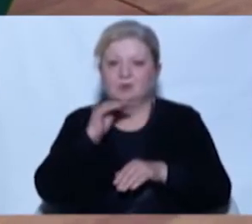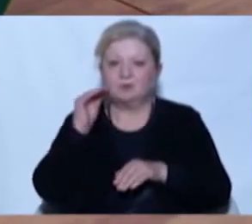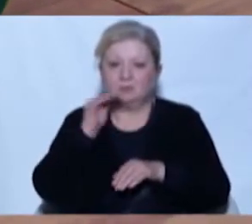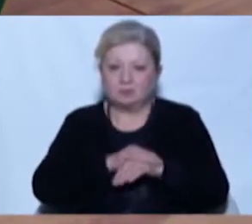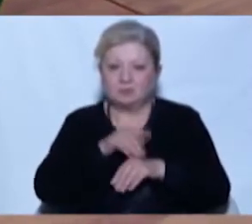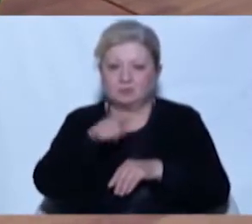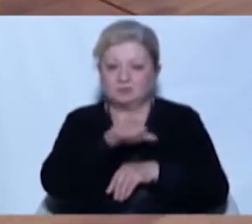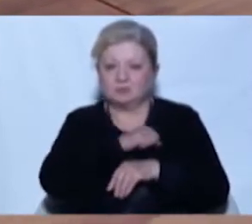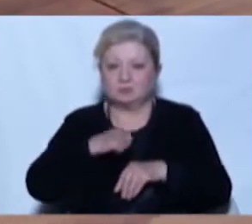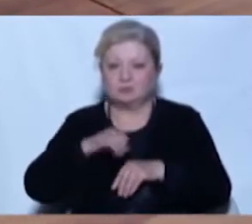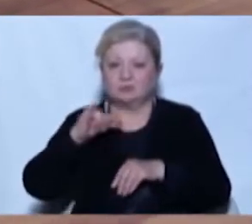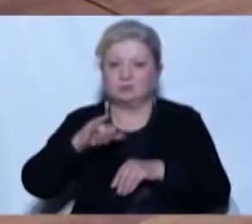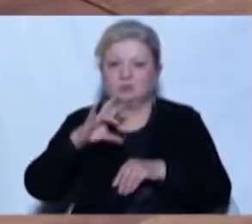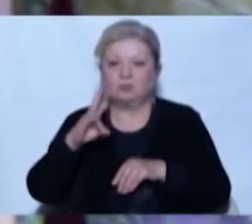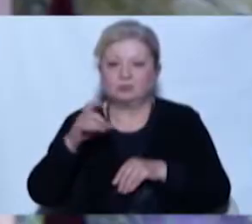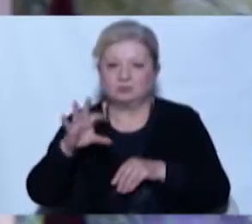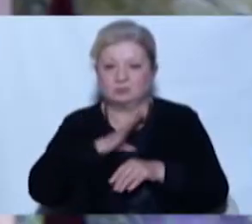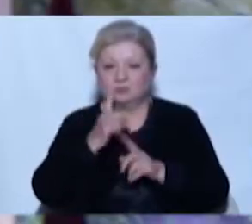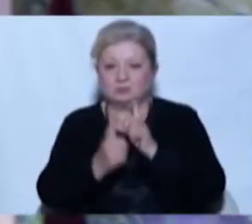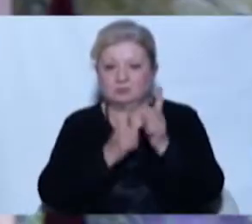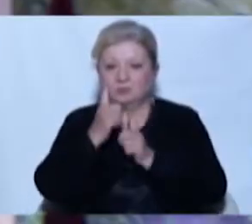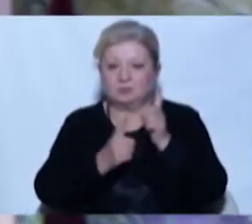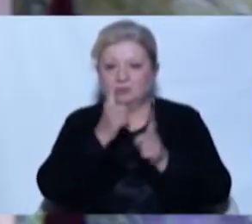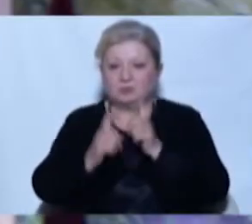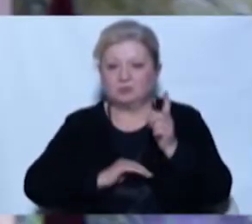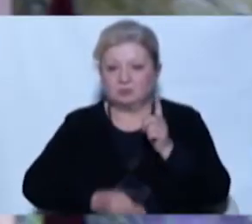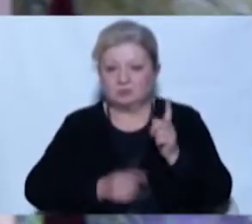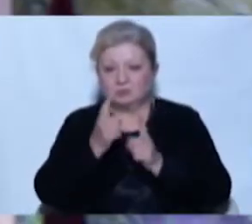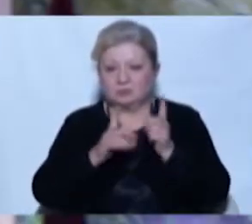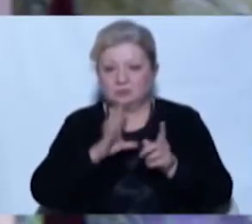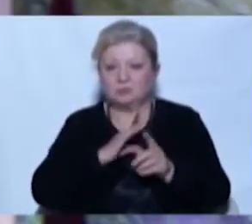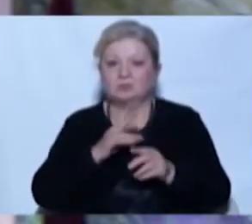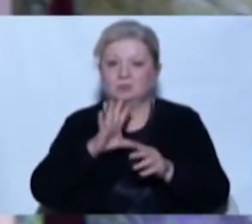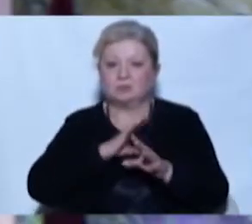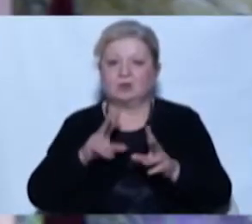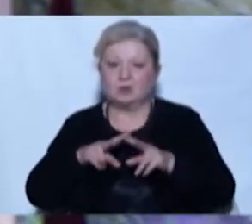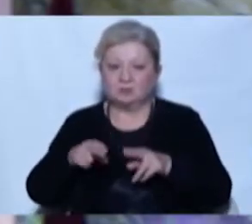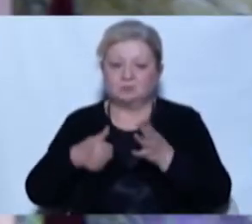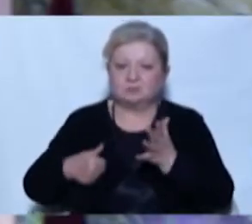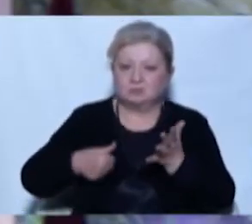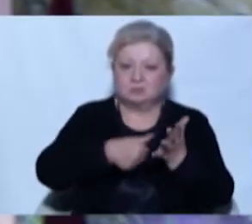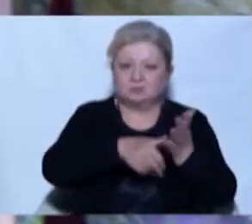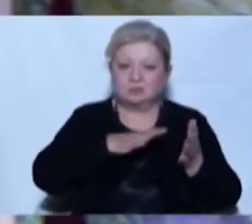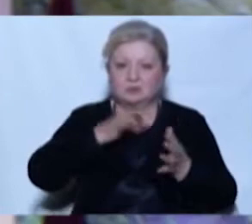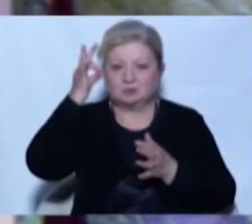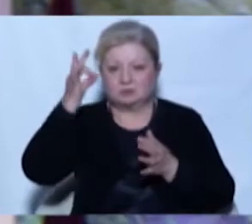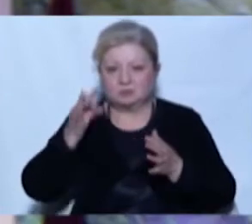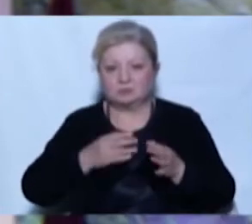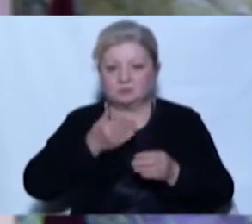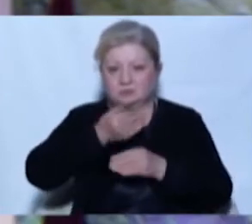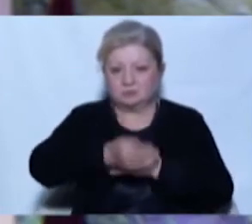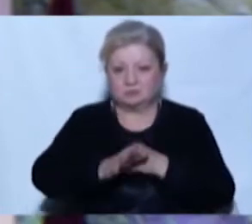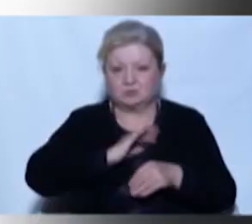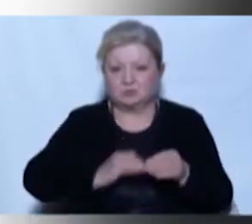რომ თვითონ მოახდინა დემოკრატიული გარდაქმნები საკუთარ ქვეყანაში, გარკვეულწილად ხელი შეუწყო გერმანიაში მიმდინარე